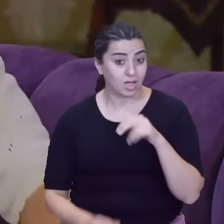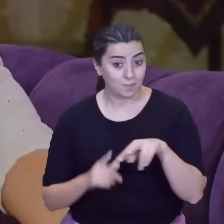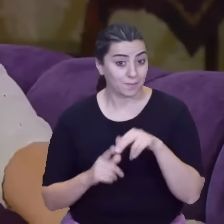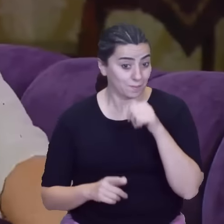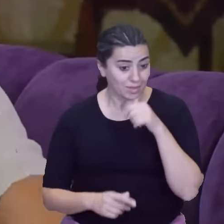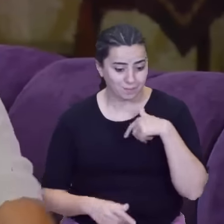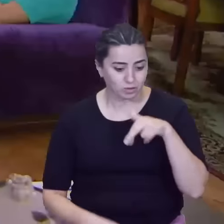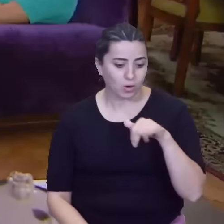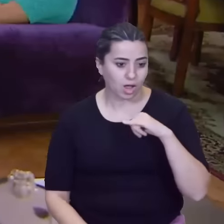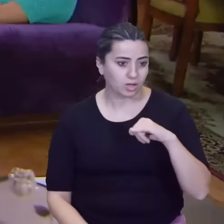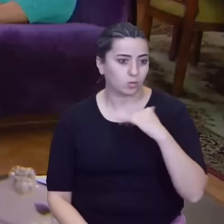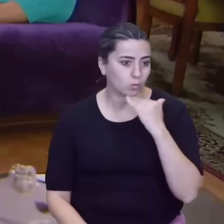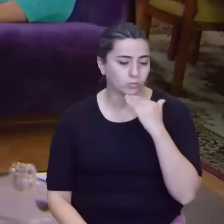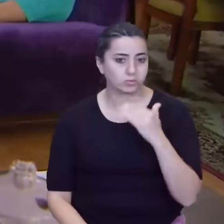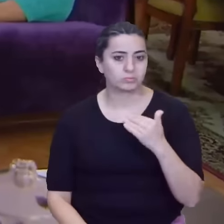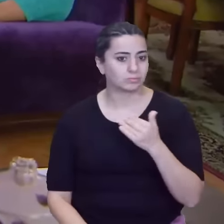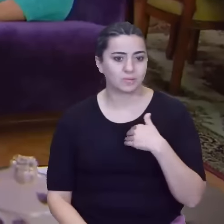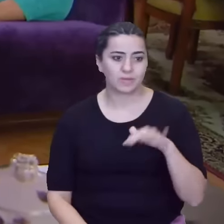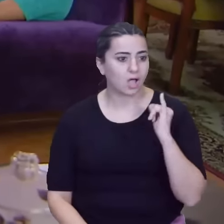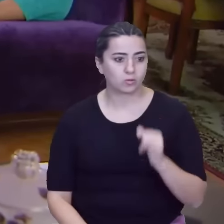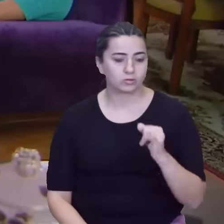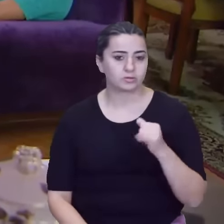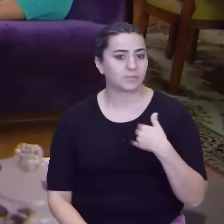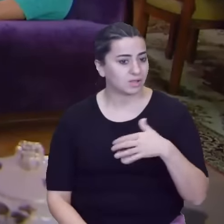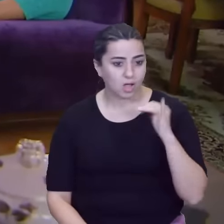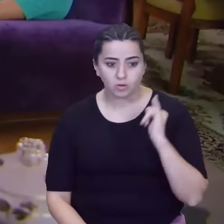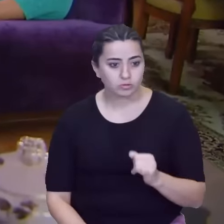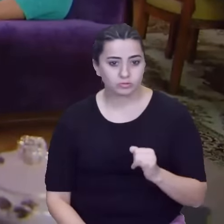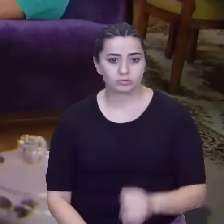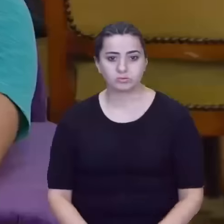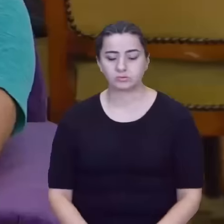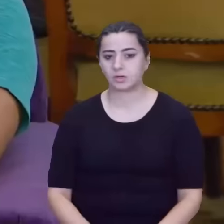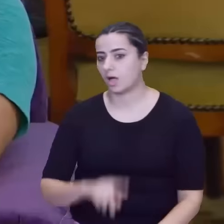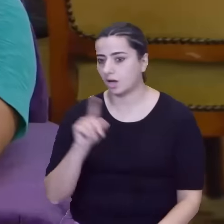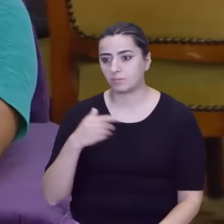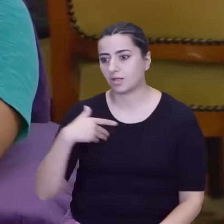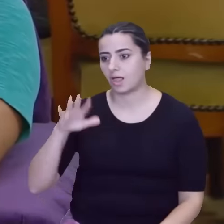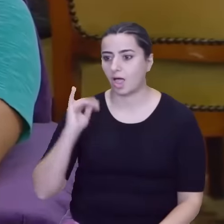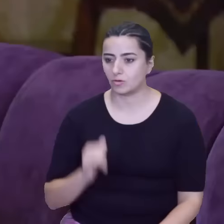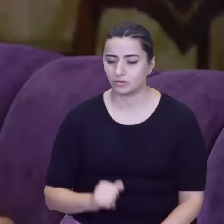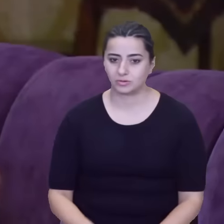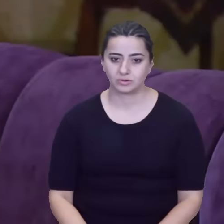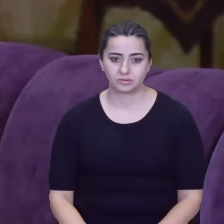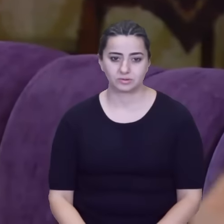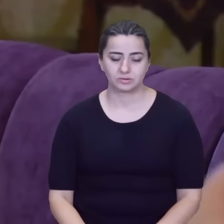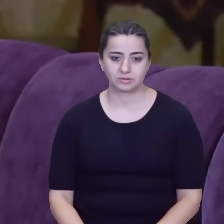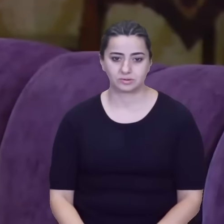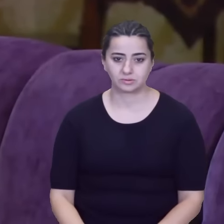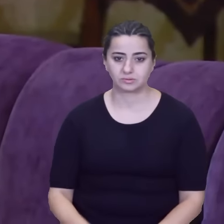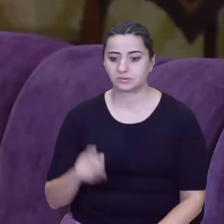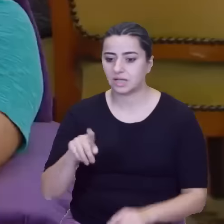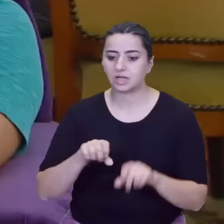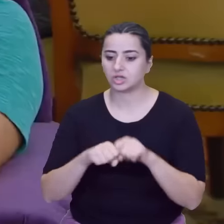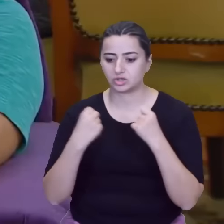Şu anda ben de yürüyemiyorum mesela. Benim durumum daha kötü. Daha kötü durumdayım şu anda. Hayır efendim, ben daha kötü durumdayım. Bak, senin ayağın